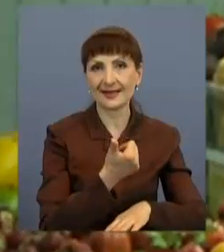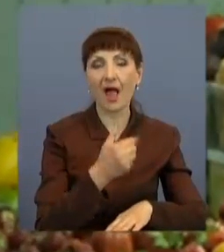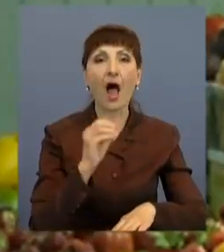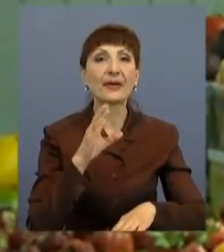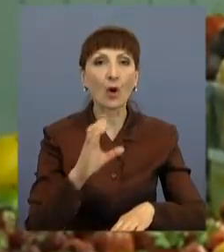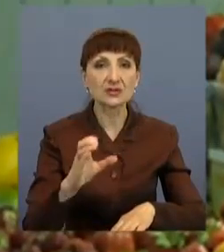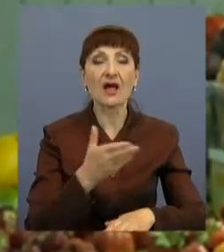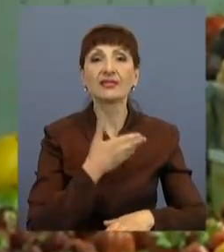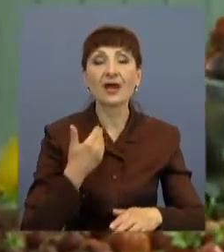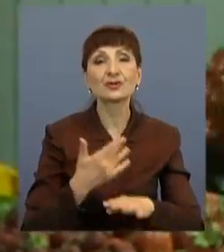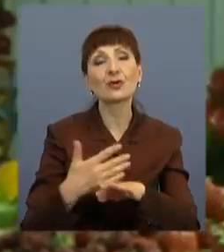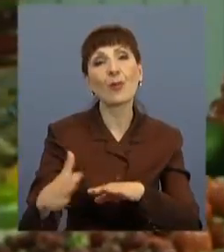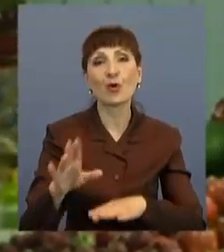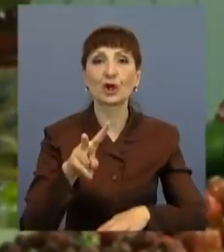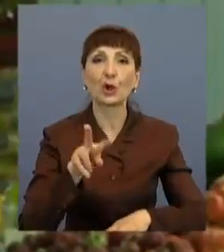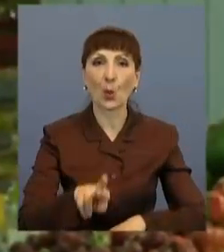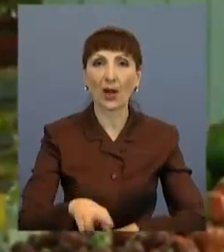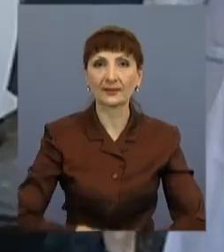абрикосы наши созреют в июле.